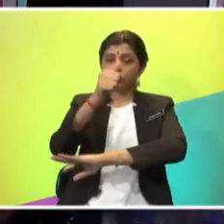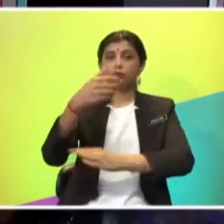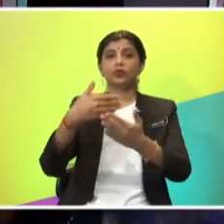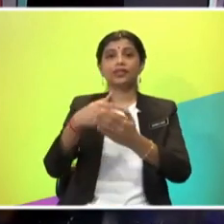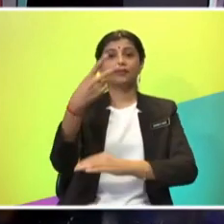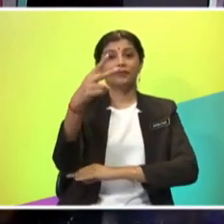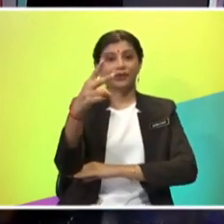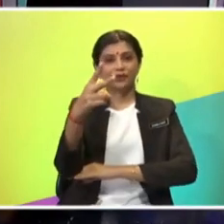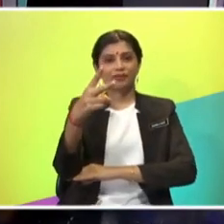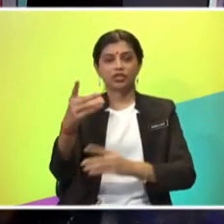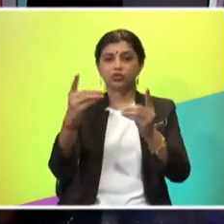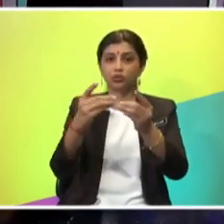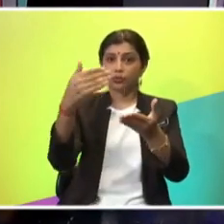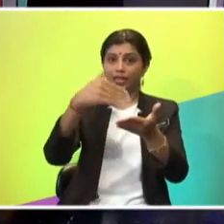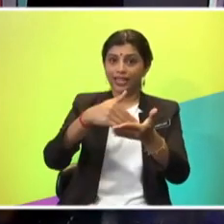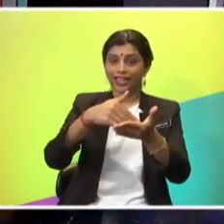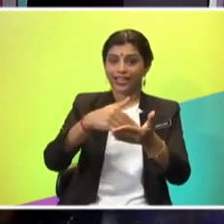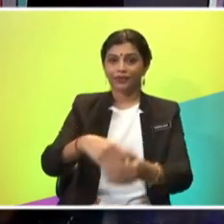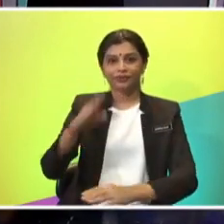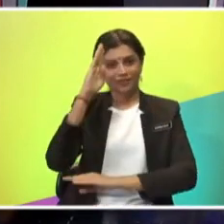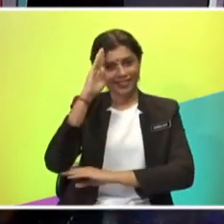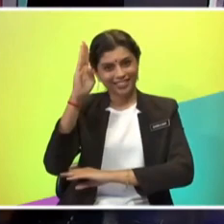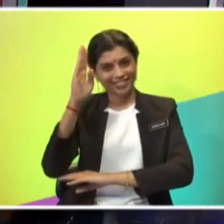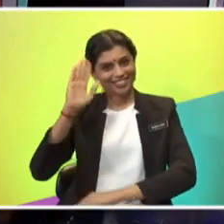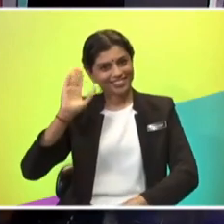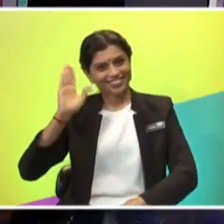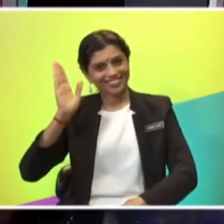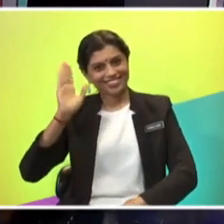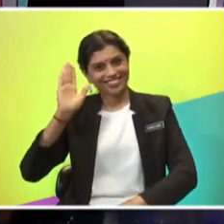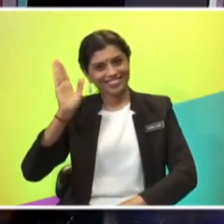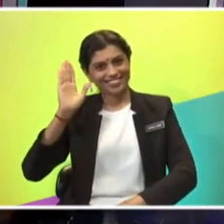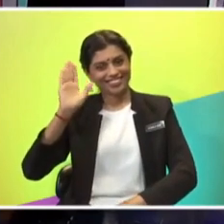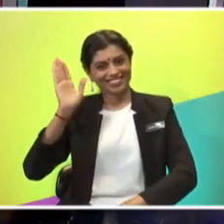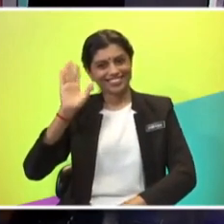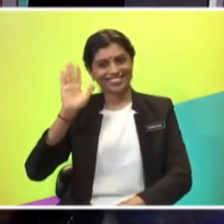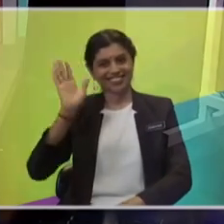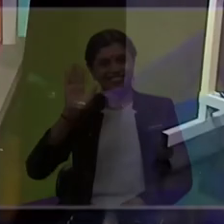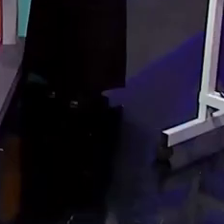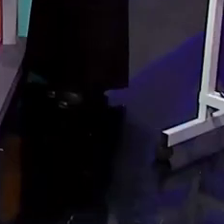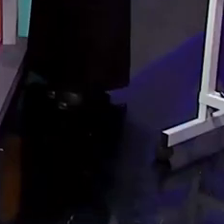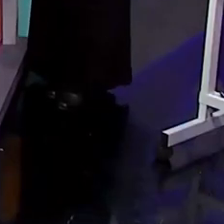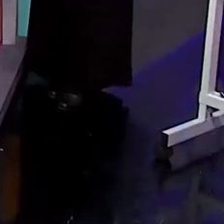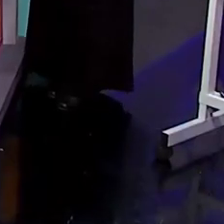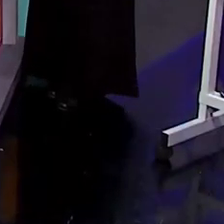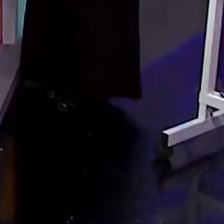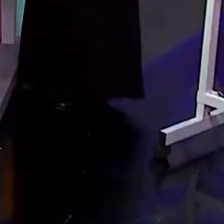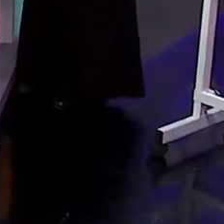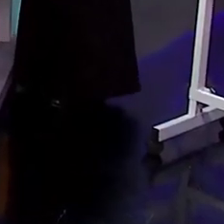Dan sampai berjumpa lagi. Assalamualaikum dan salam sejahtera. Bye-bye.